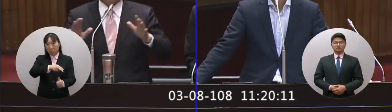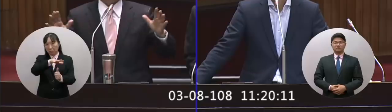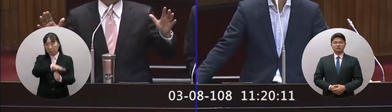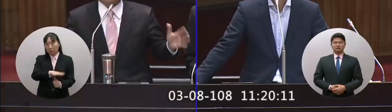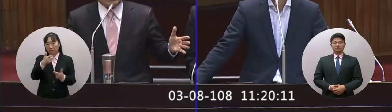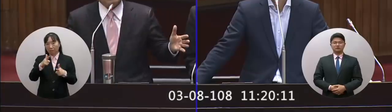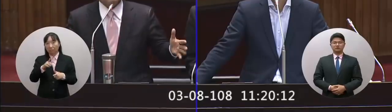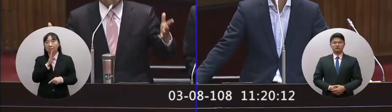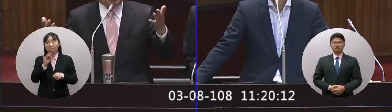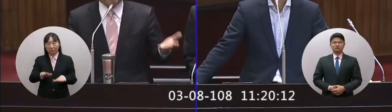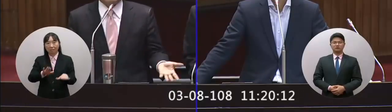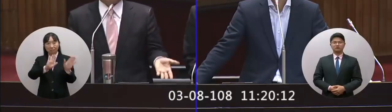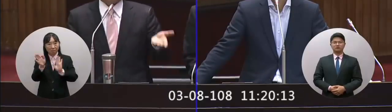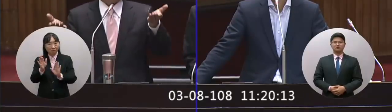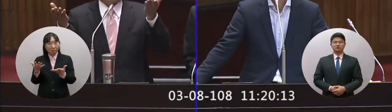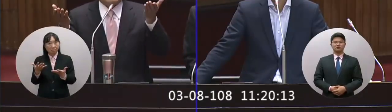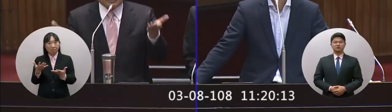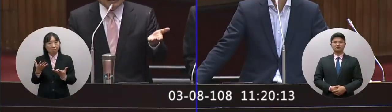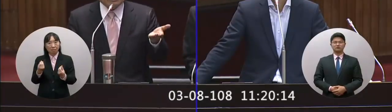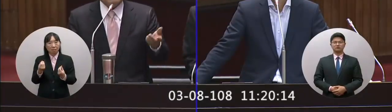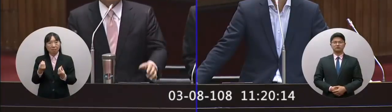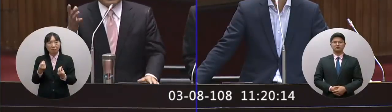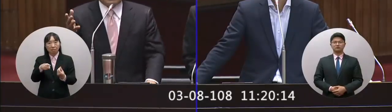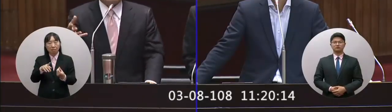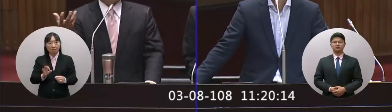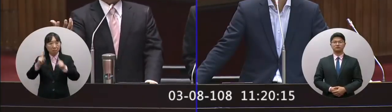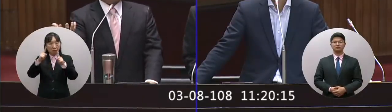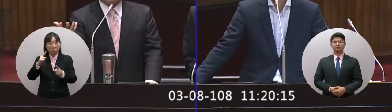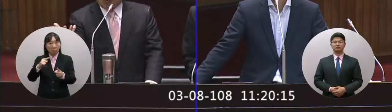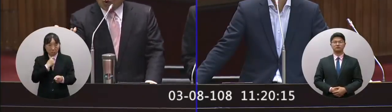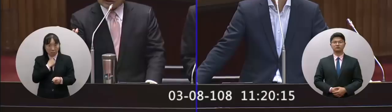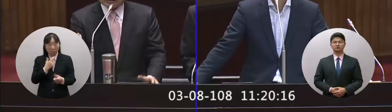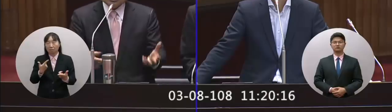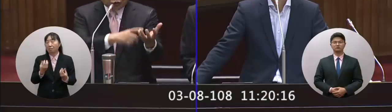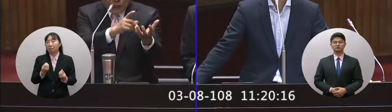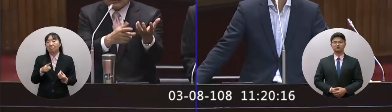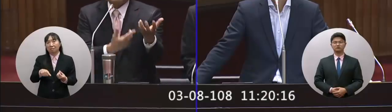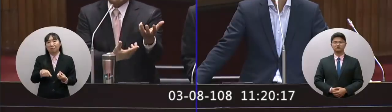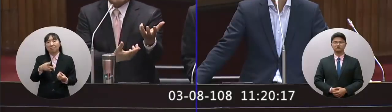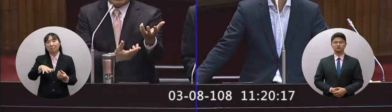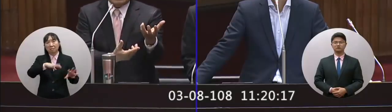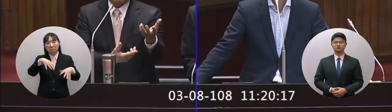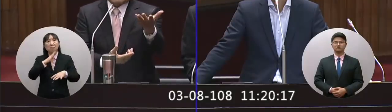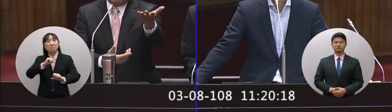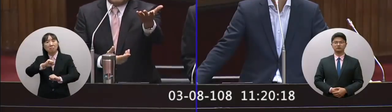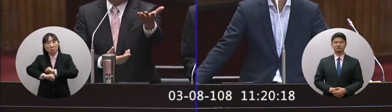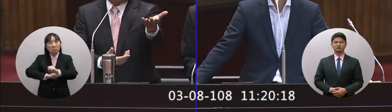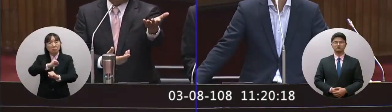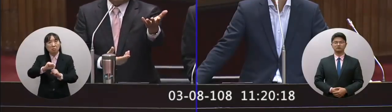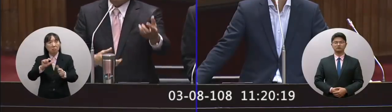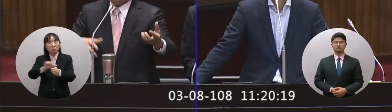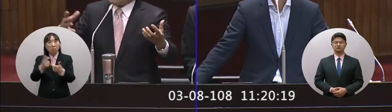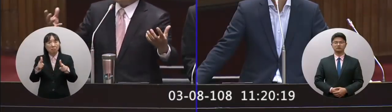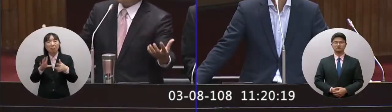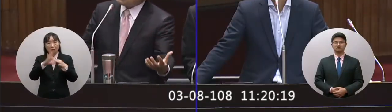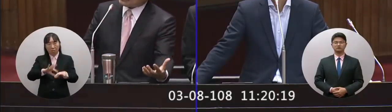是目前的情况并没有要涨的压力。当然，这个世界是活的，随时在变化。这个委员最